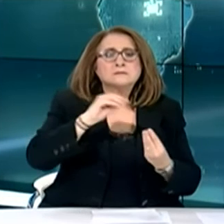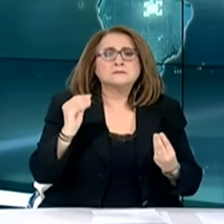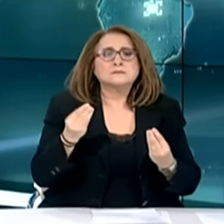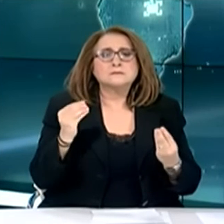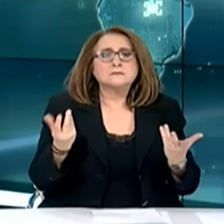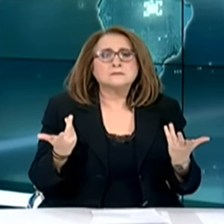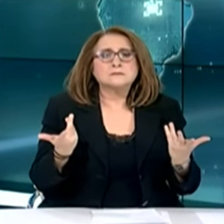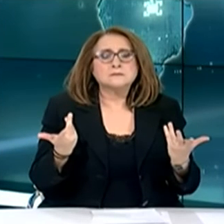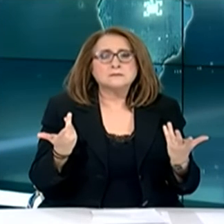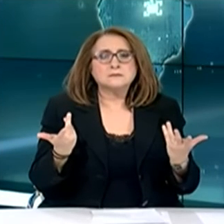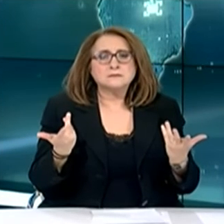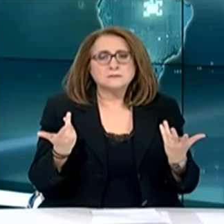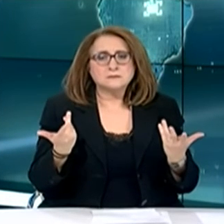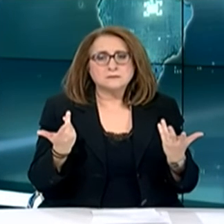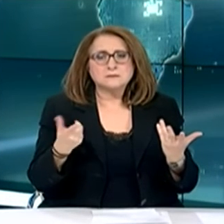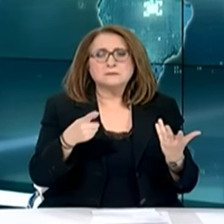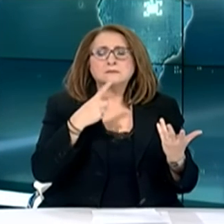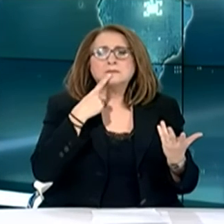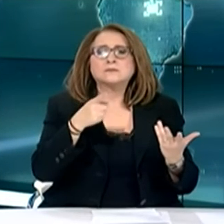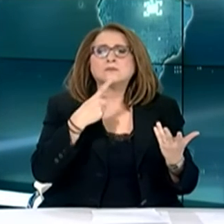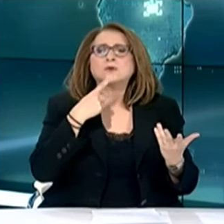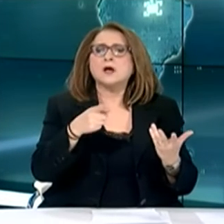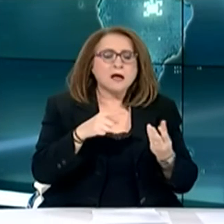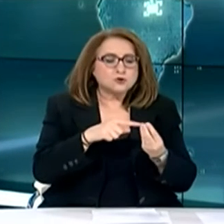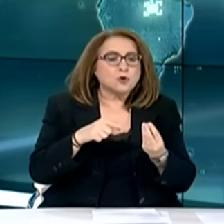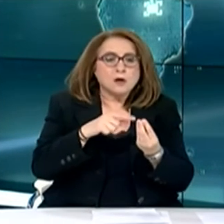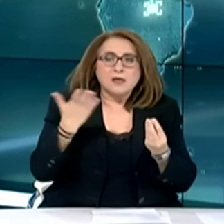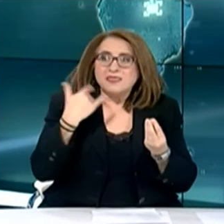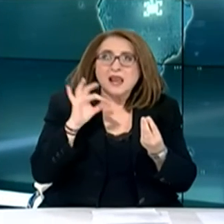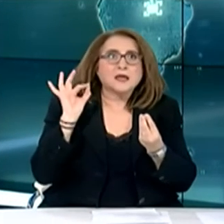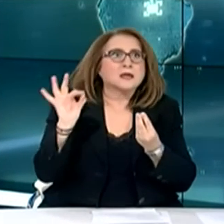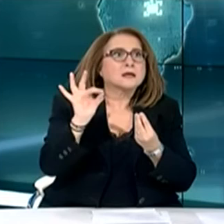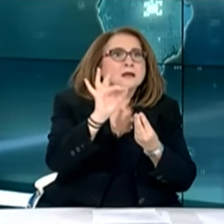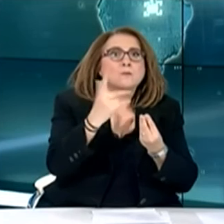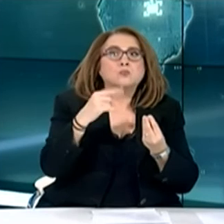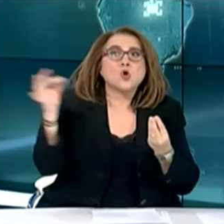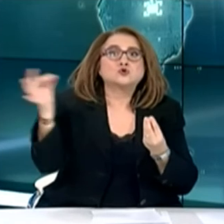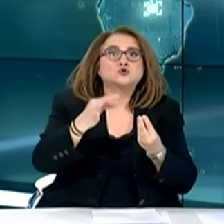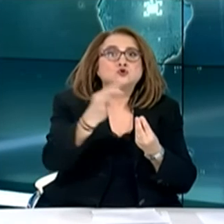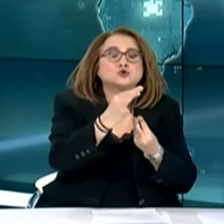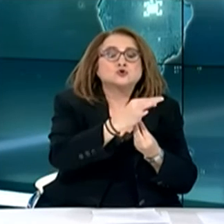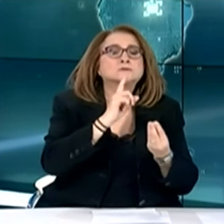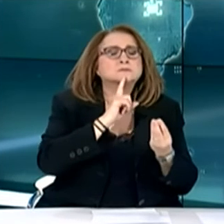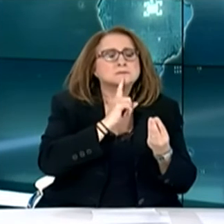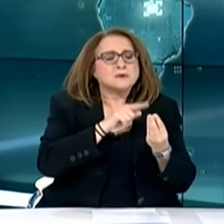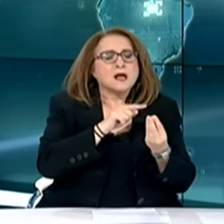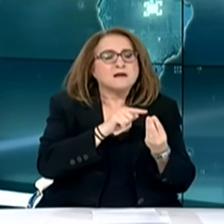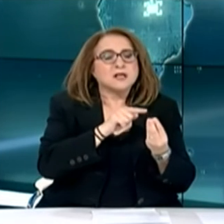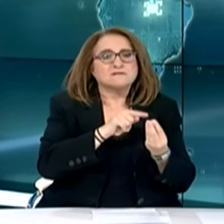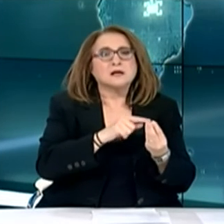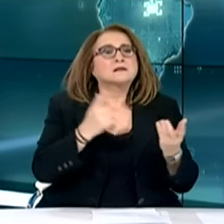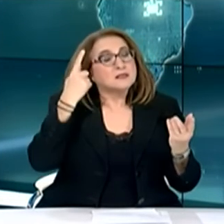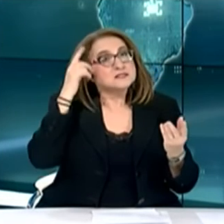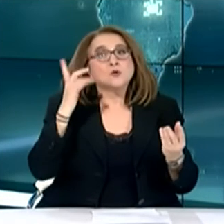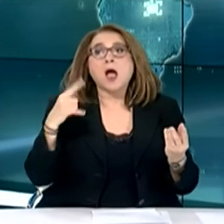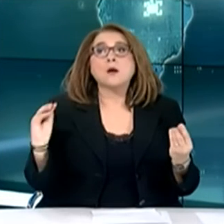τα περισσότερα. Τα ίδια είναι. Όταν λέμε ορφανό και χωρίς ενδείξεις εγχώρια ή επιδημιολογική σύνδεση είναι τα ίδια. Να ρωτήσω και